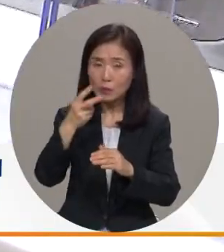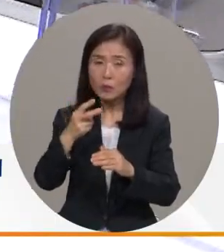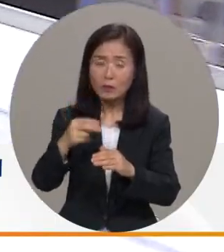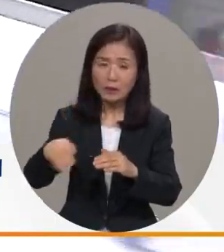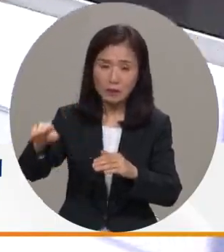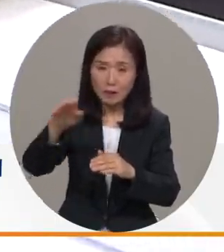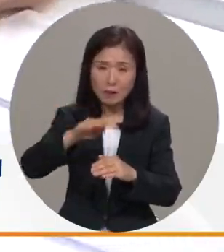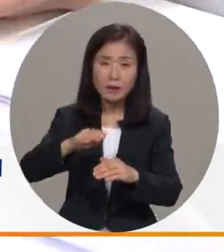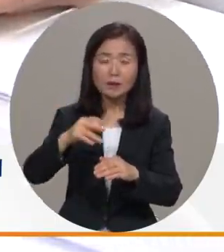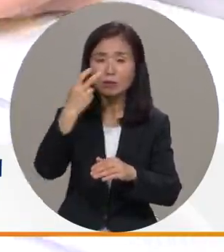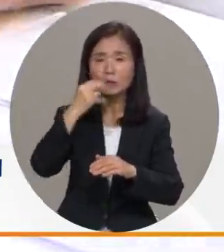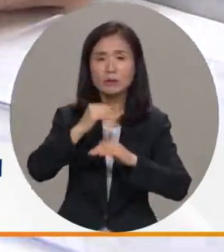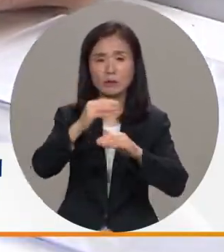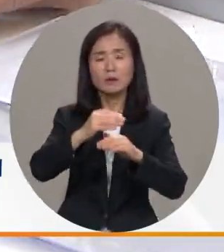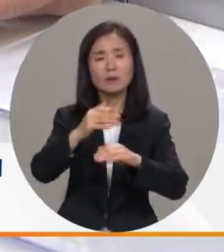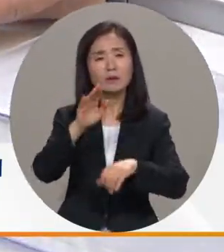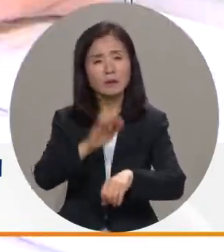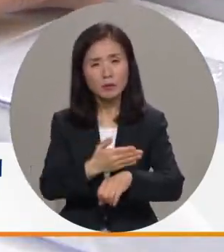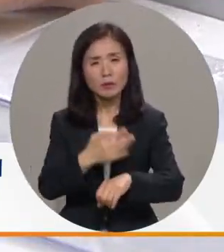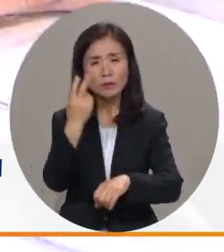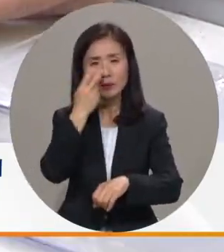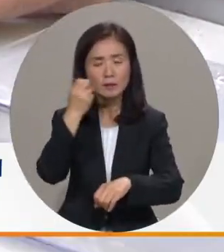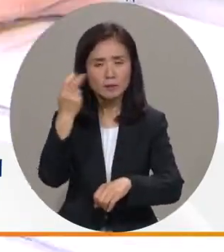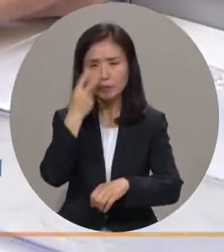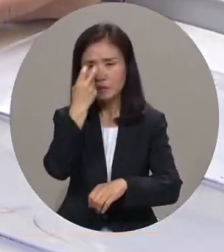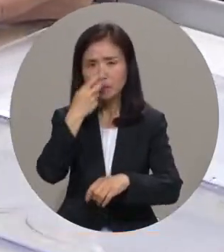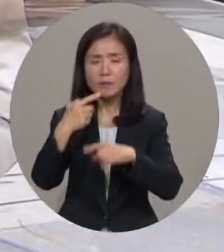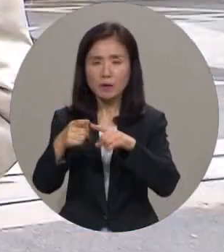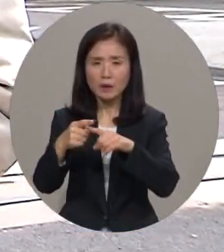과정이 잘못됐다며 수사 심의를 신청했습니다.